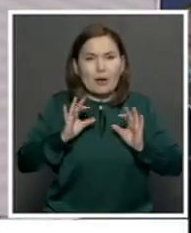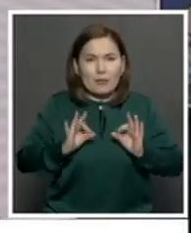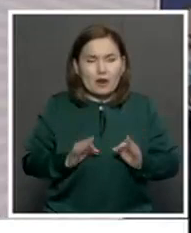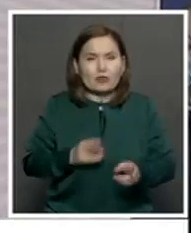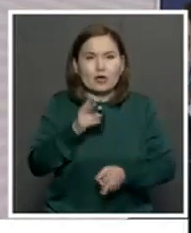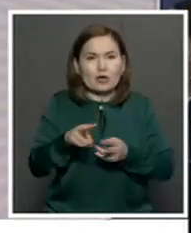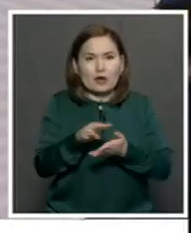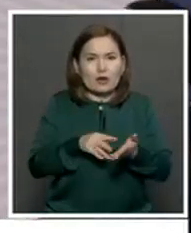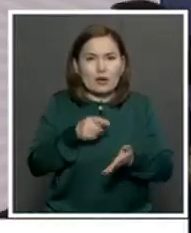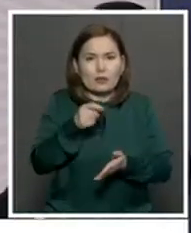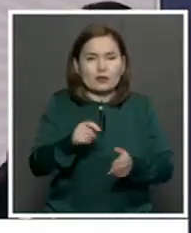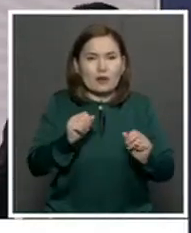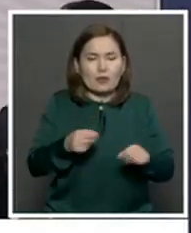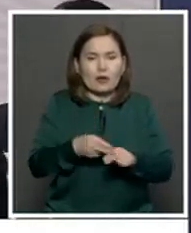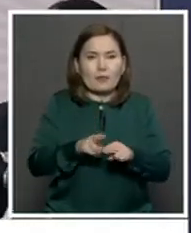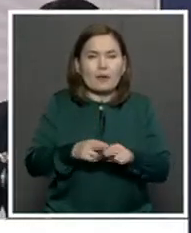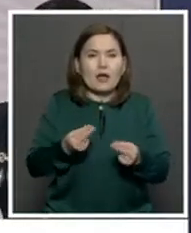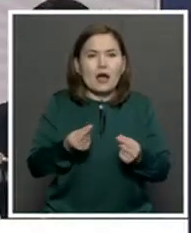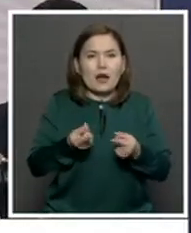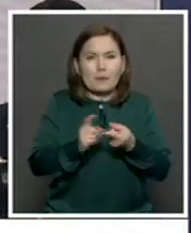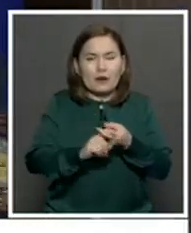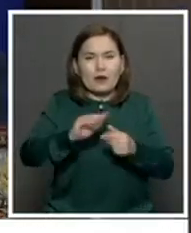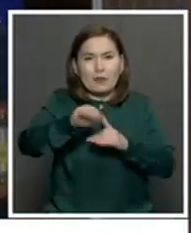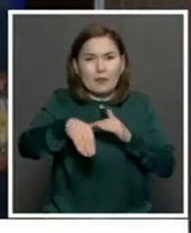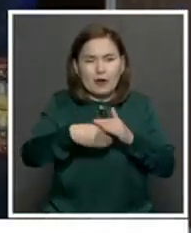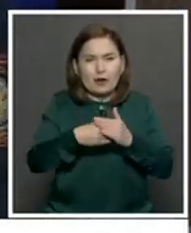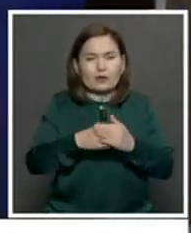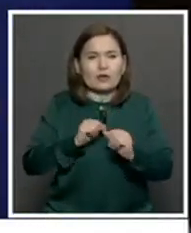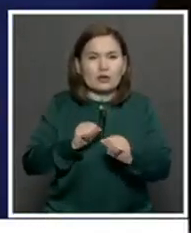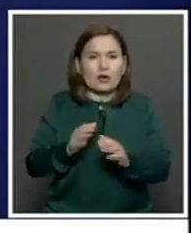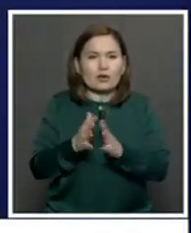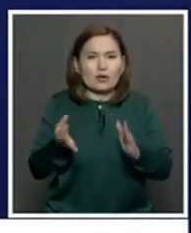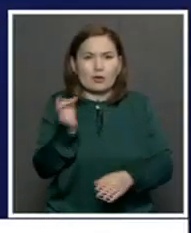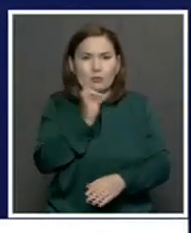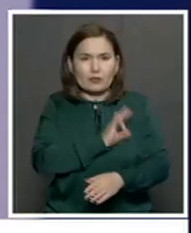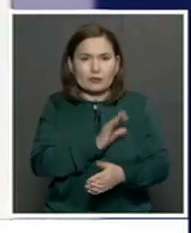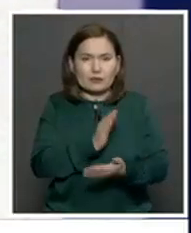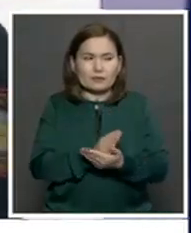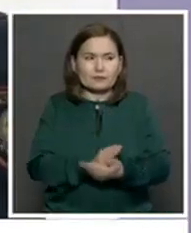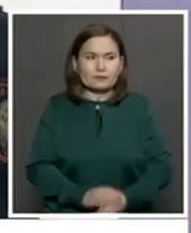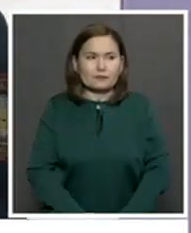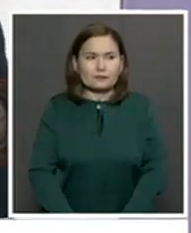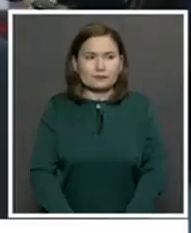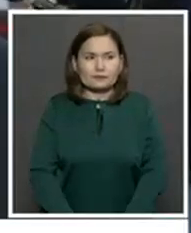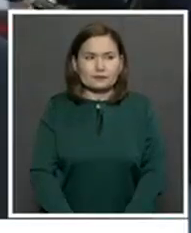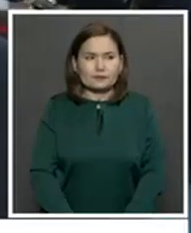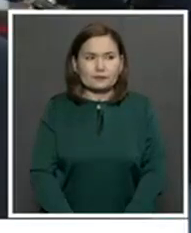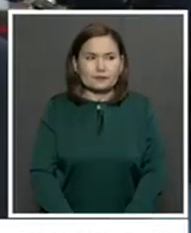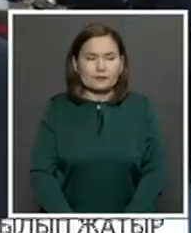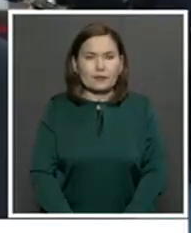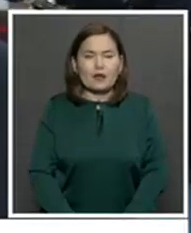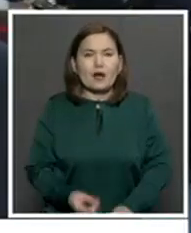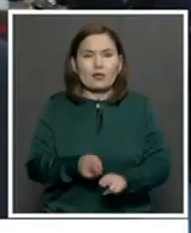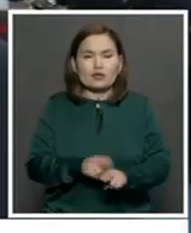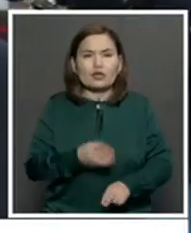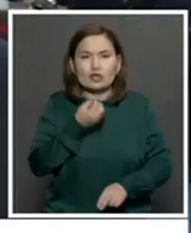прокуратураға шағымдана алады. Аталған жобалар сыбайлас жемқорлықтың алдын алуға сеп болады, дейді мамандар. Бұл өзінің оң ықпалын